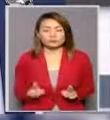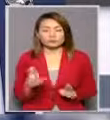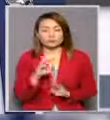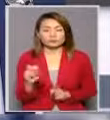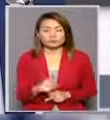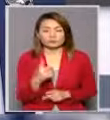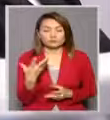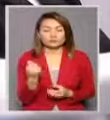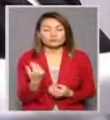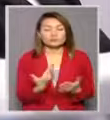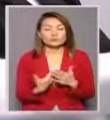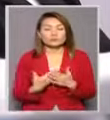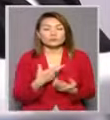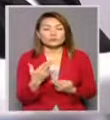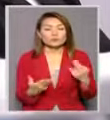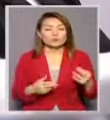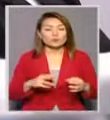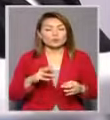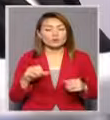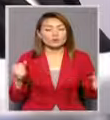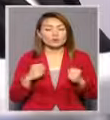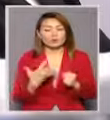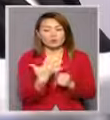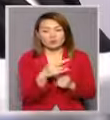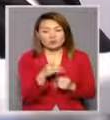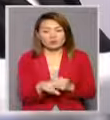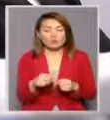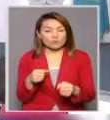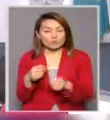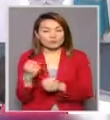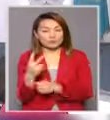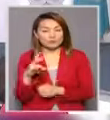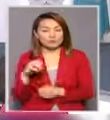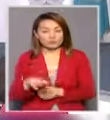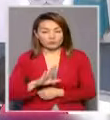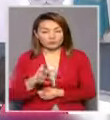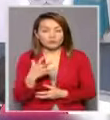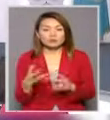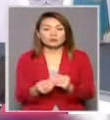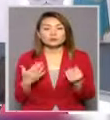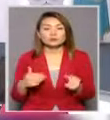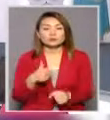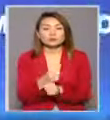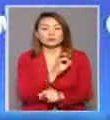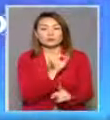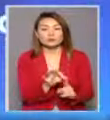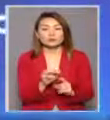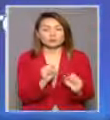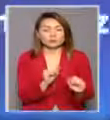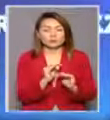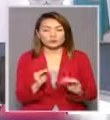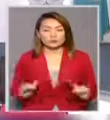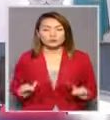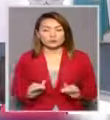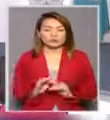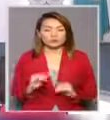базы. Так как, к примеру, художественная гимнастика принимает с 5 лет, а бокс с 12. Естественно, здесь главная цель – защитить детей от